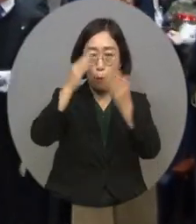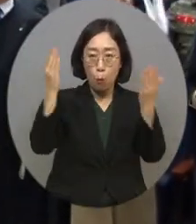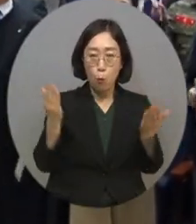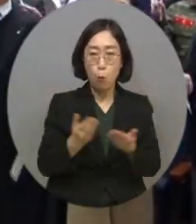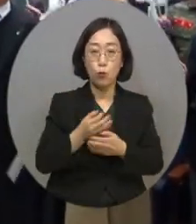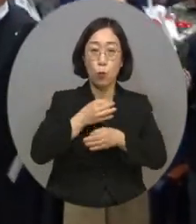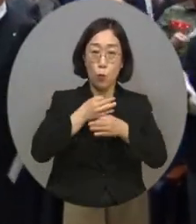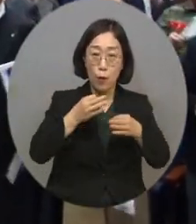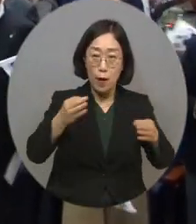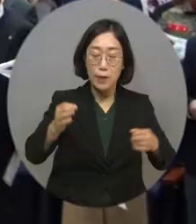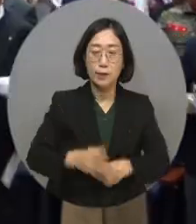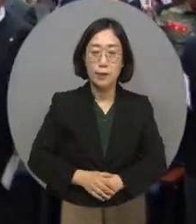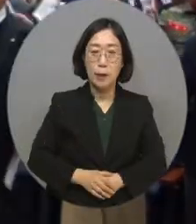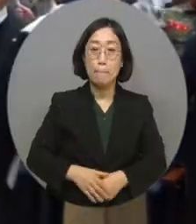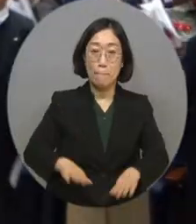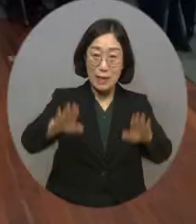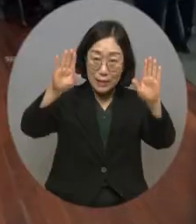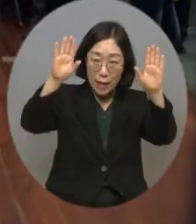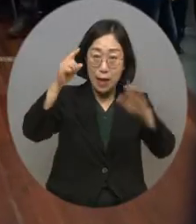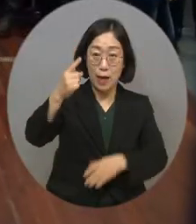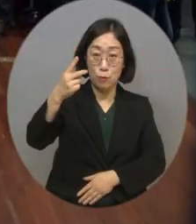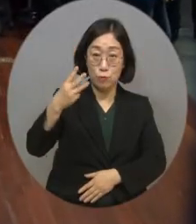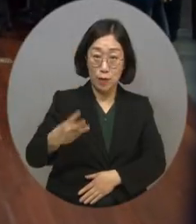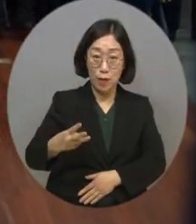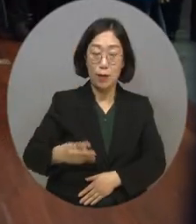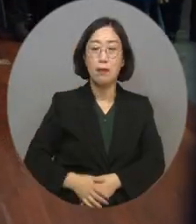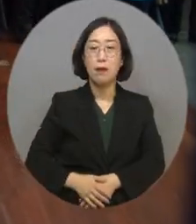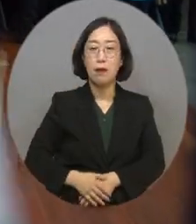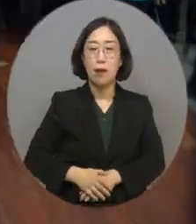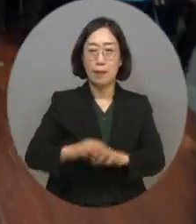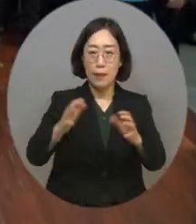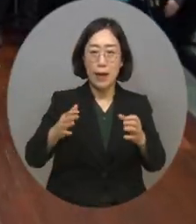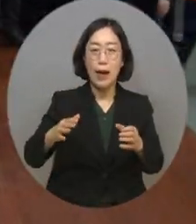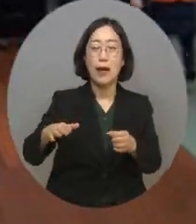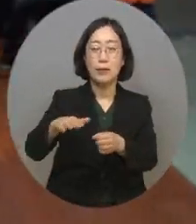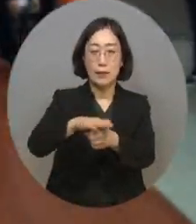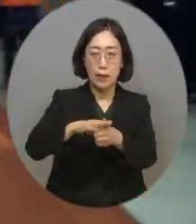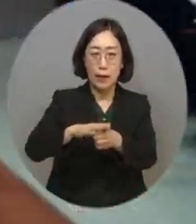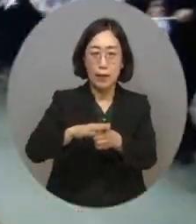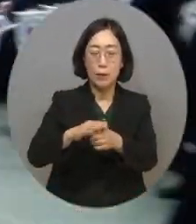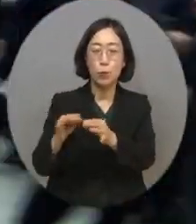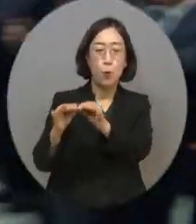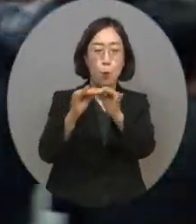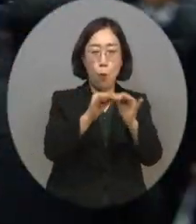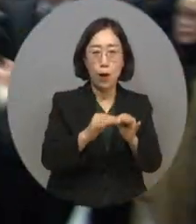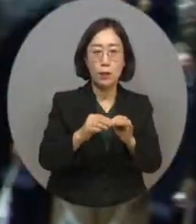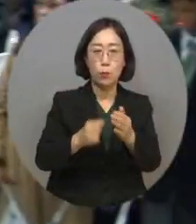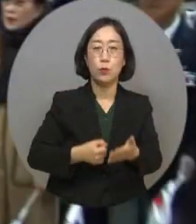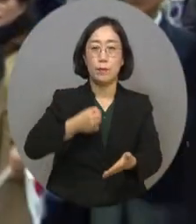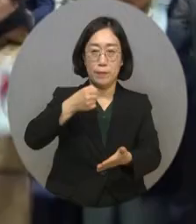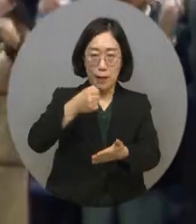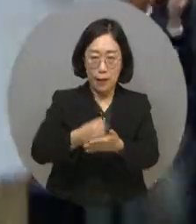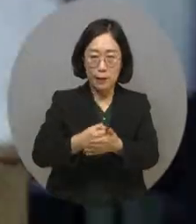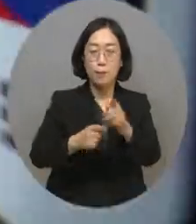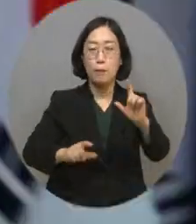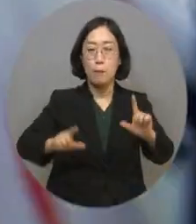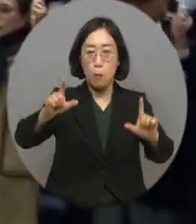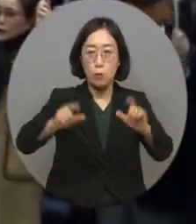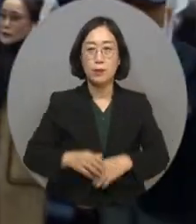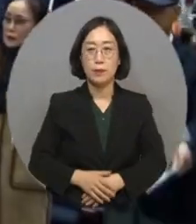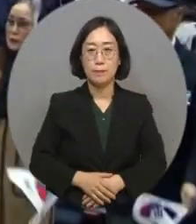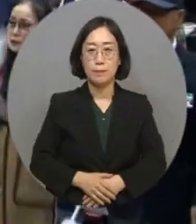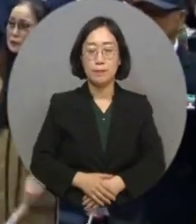외치는 만세삼창은 이 나라를 지켜가자는 한 목소리의 강한 다짐이었습니다.